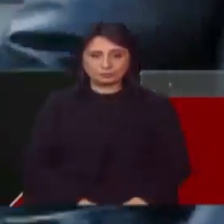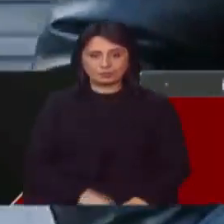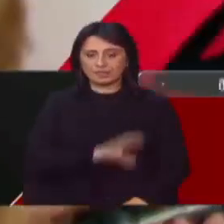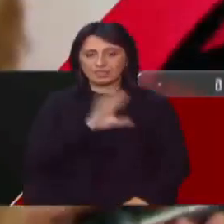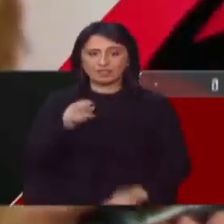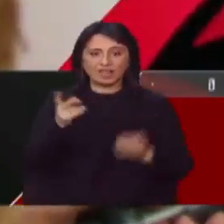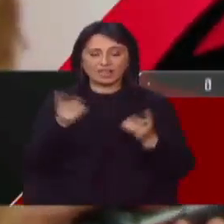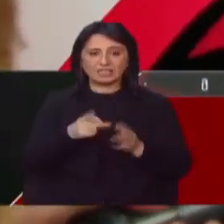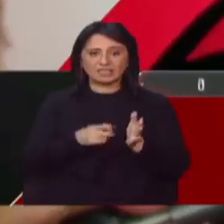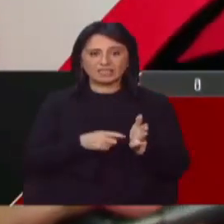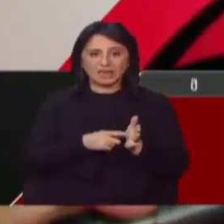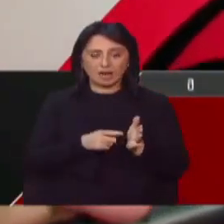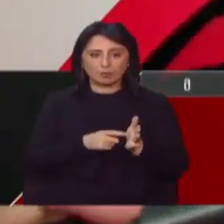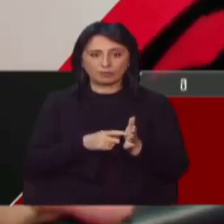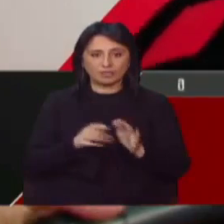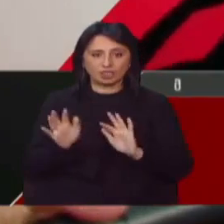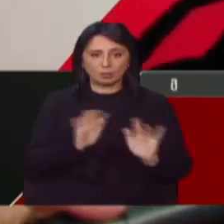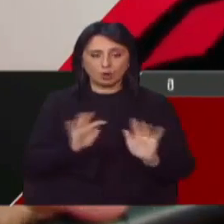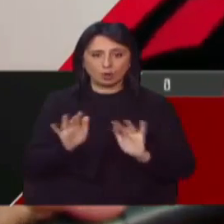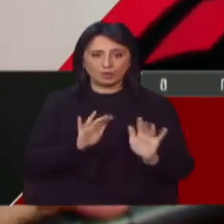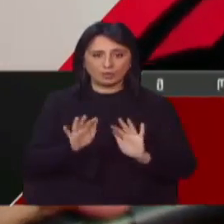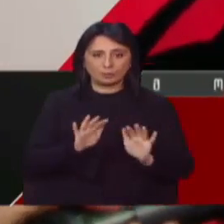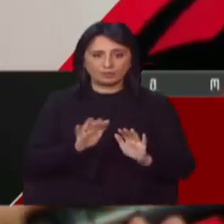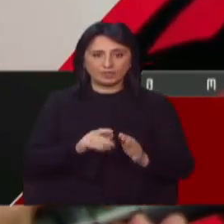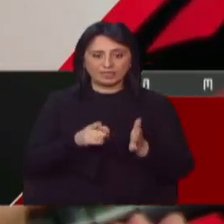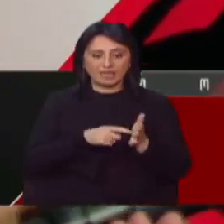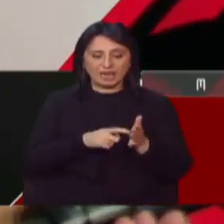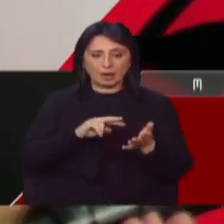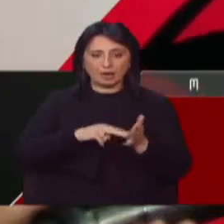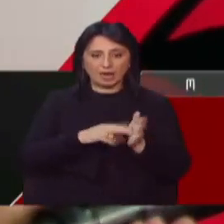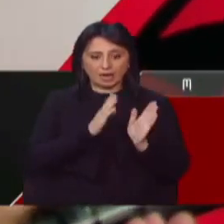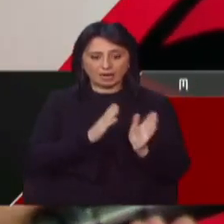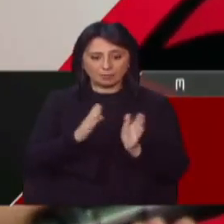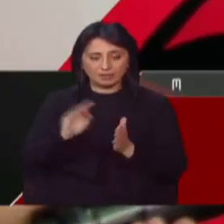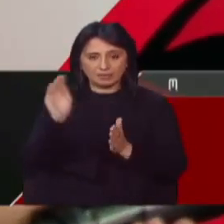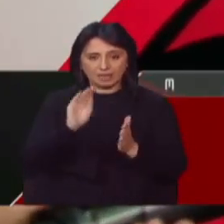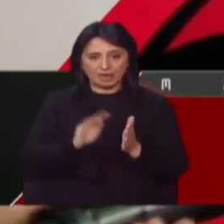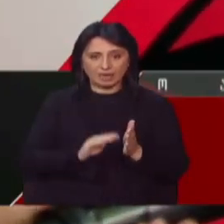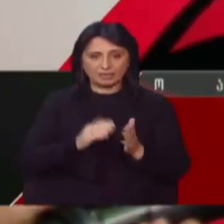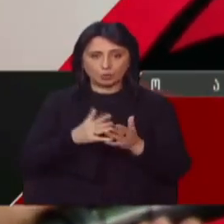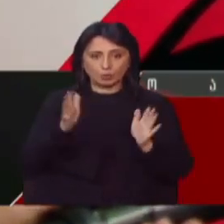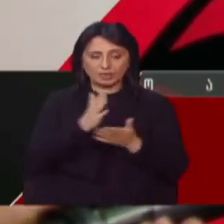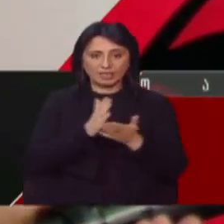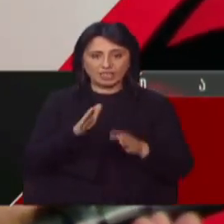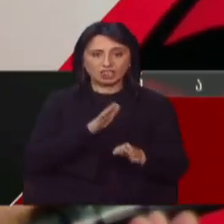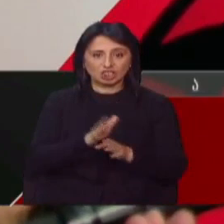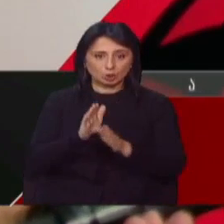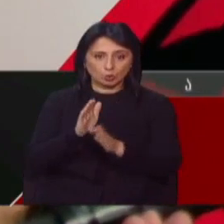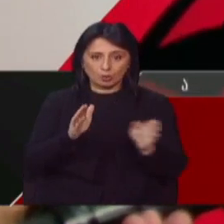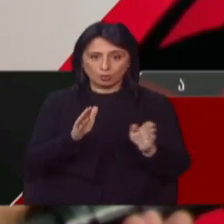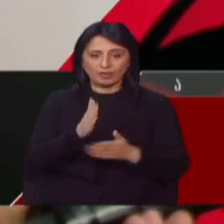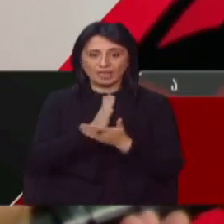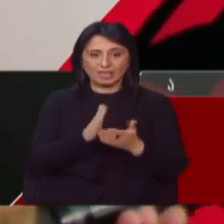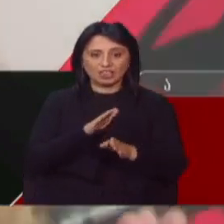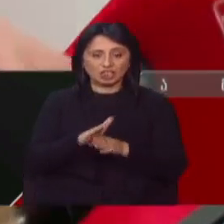ყველა საჭირო საგამოძიებო მოქმედება გამოძიების გეგმის მიხედვით გაიწერა, მათი უმეტესი ნაწილი შესრულებულია.